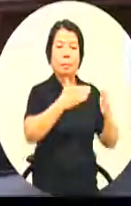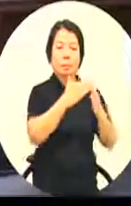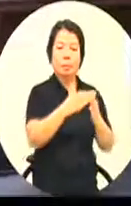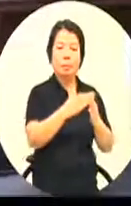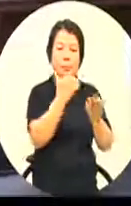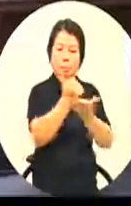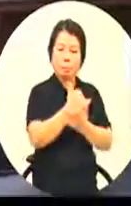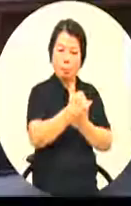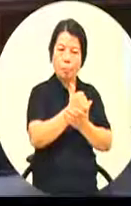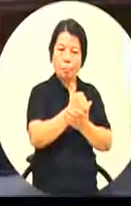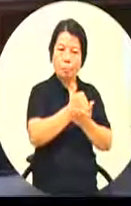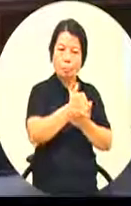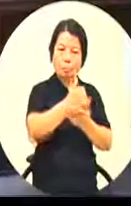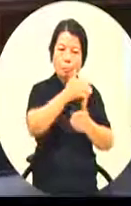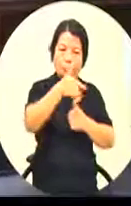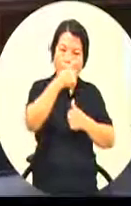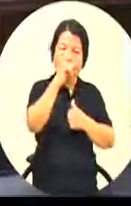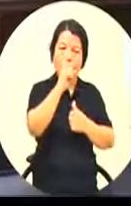位，